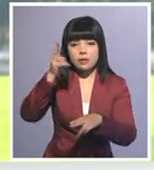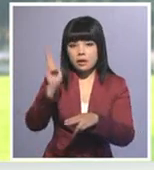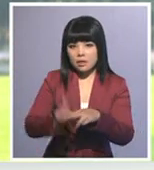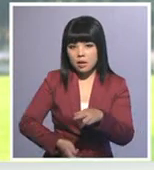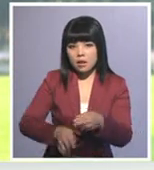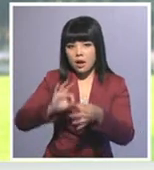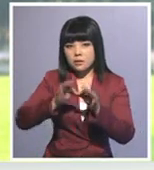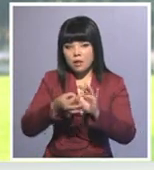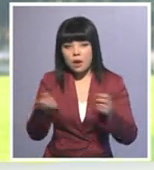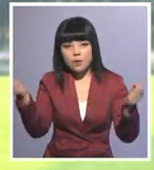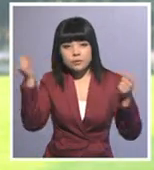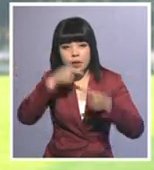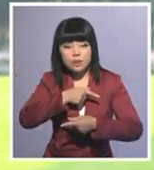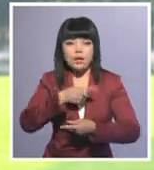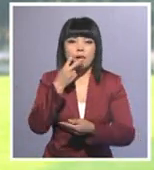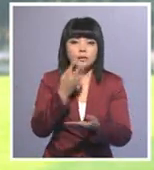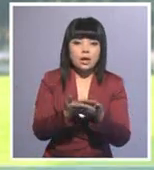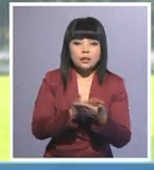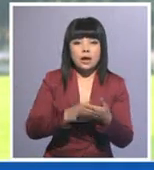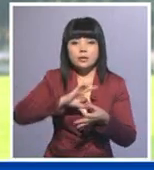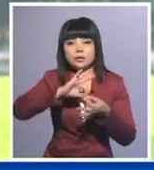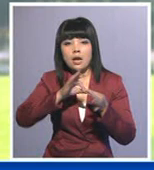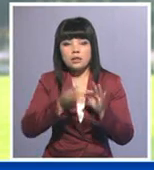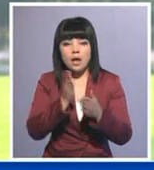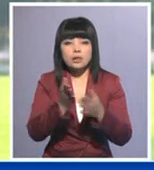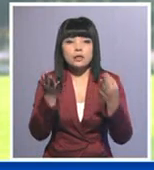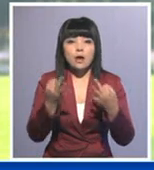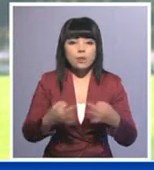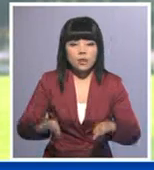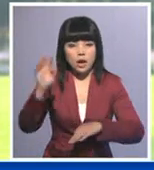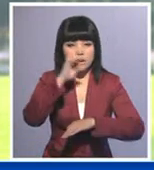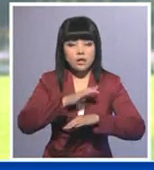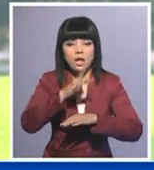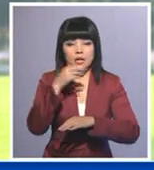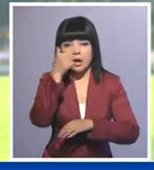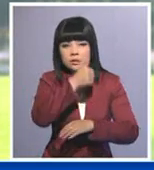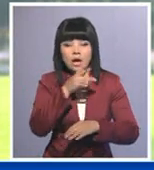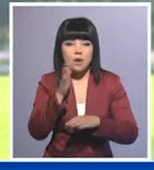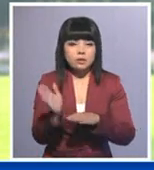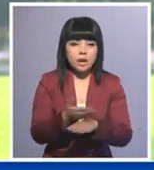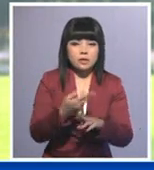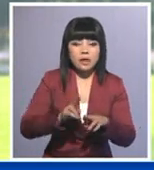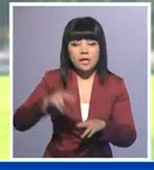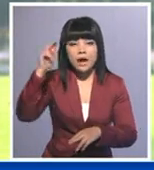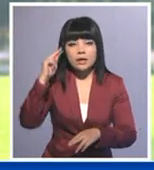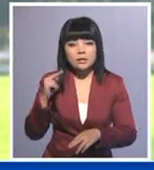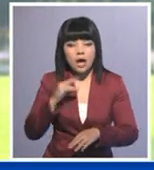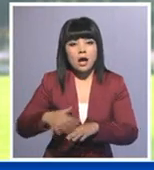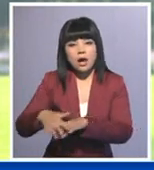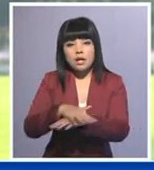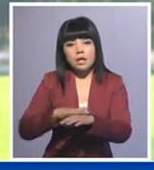құралдарынан халық барлығын көріп біліп жатыр. Тәуелсіздік жылдарының ішінде ұлы көршіміз Қытай Халық